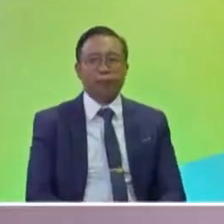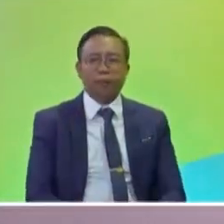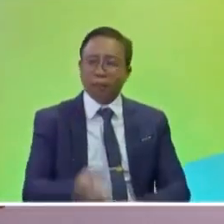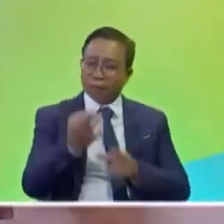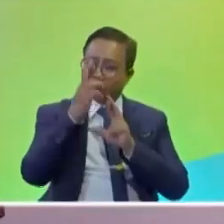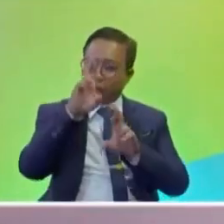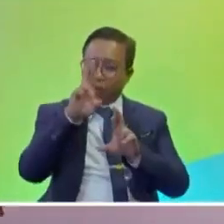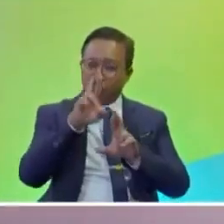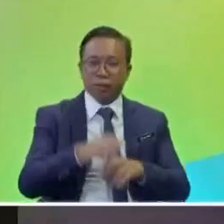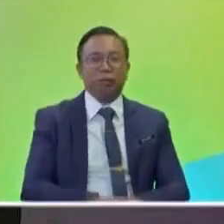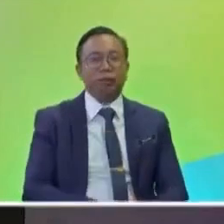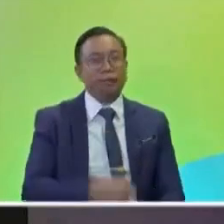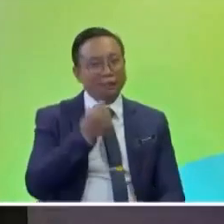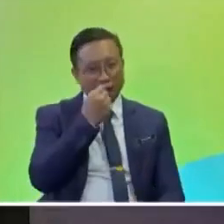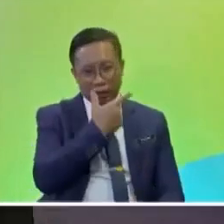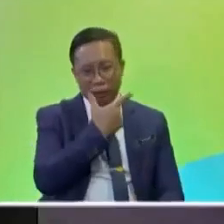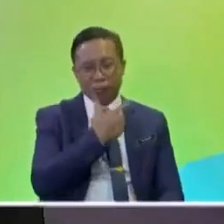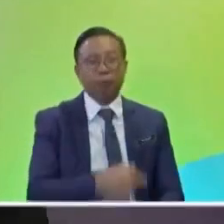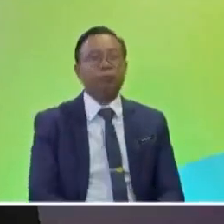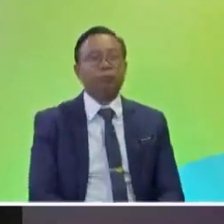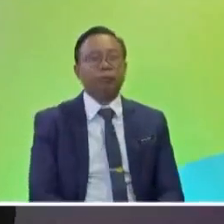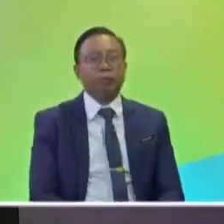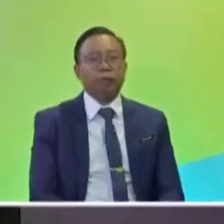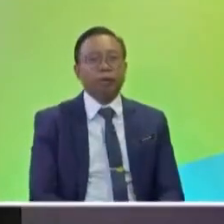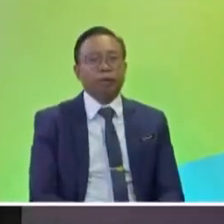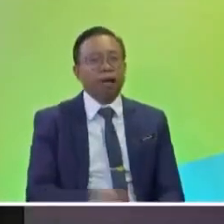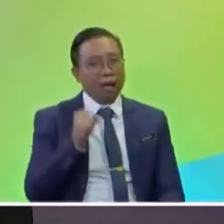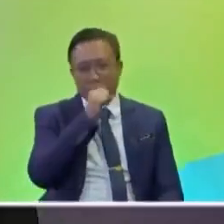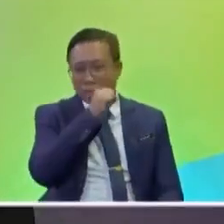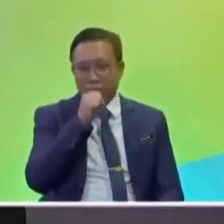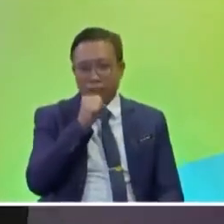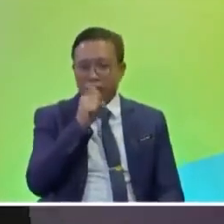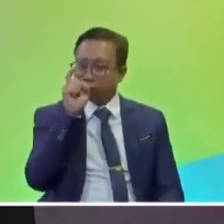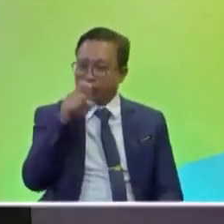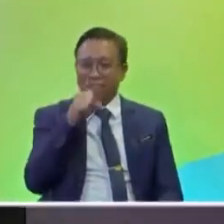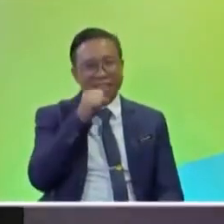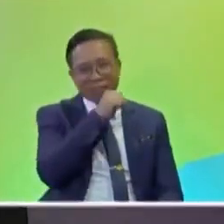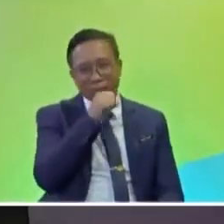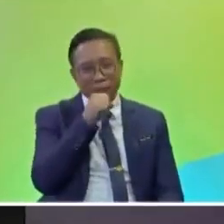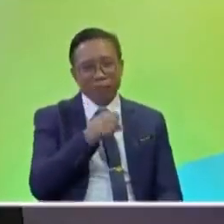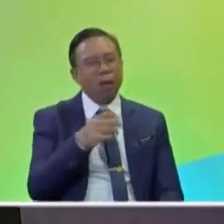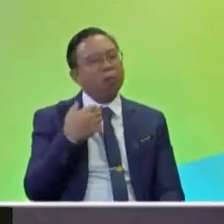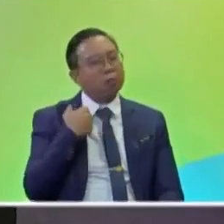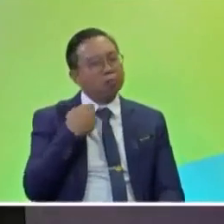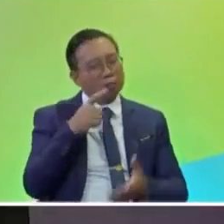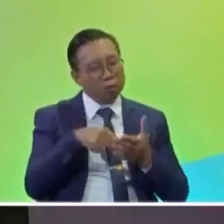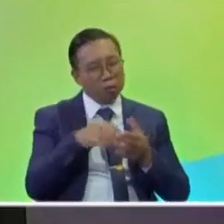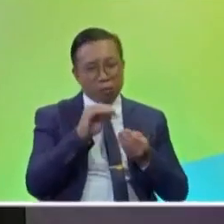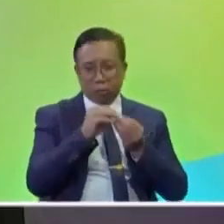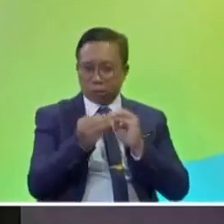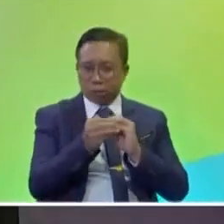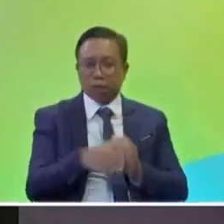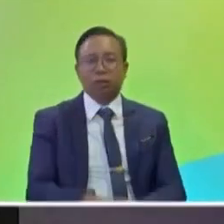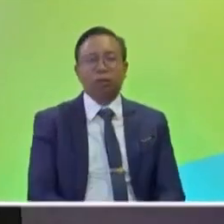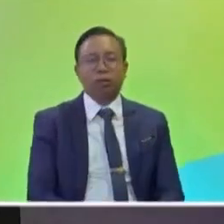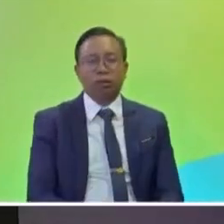ready. Okey, kena senyum lebar, cikgu. Ya, kami bernyanyi kena senyum. Nanti orang tengok kan apa masalah ni. Okey, nama